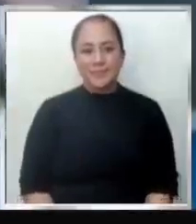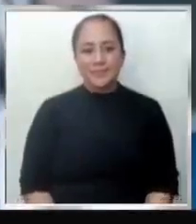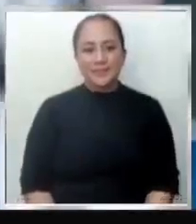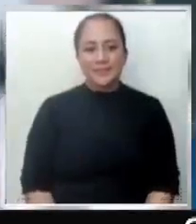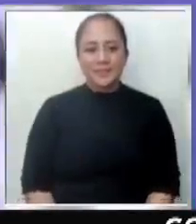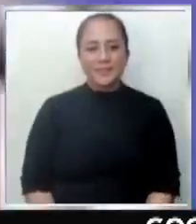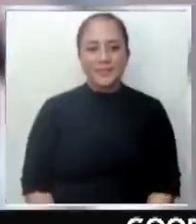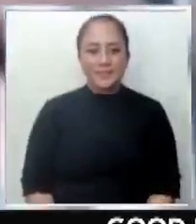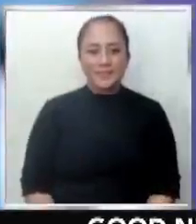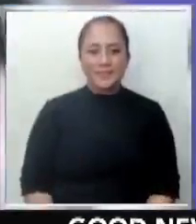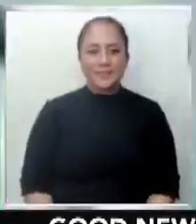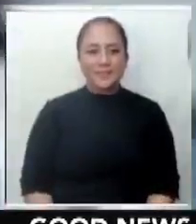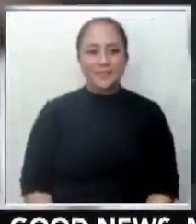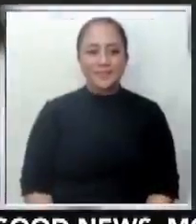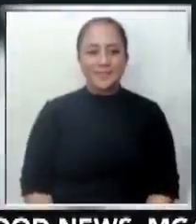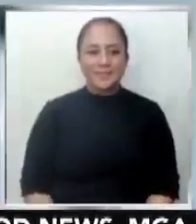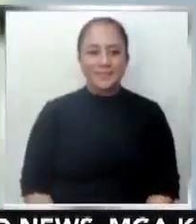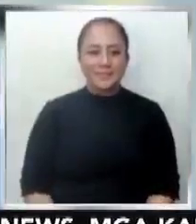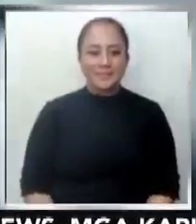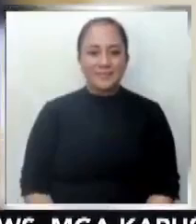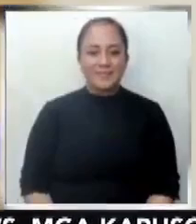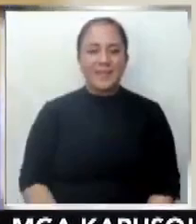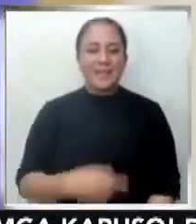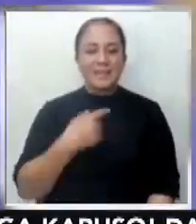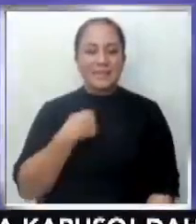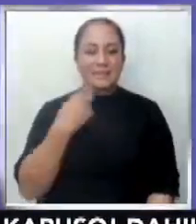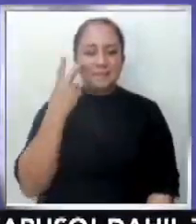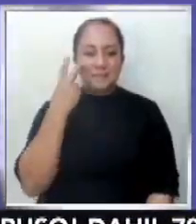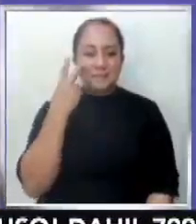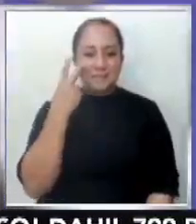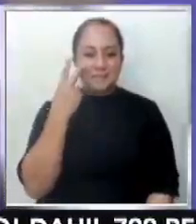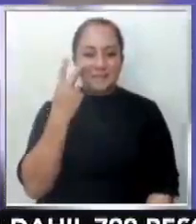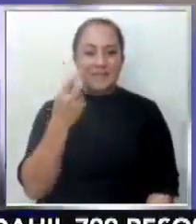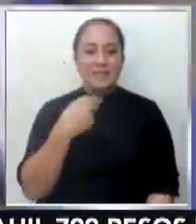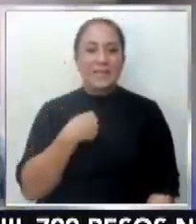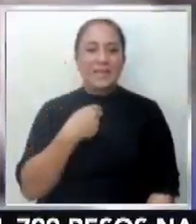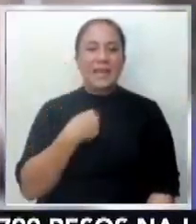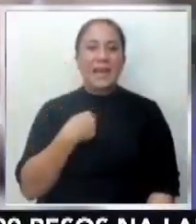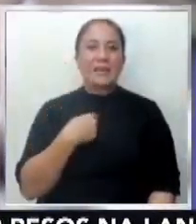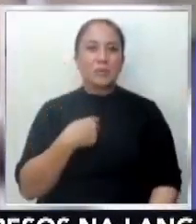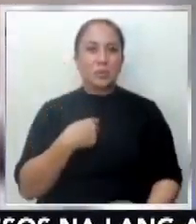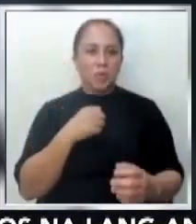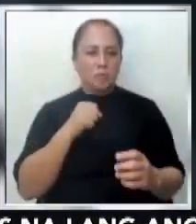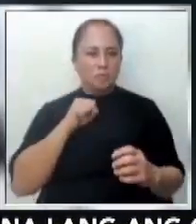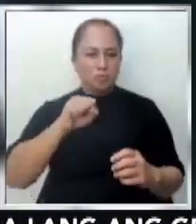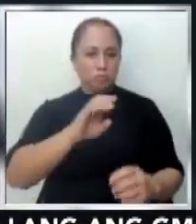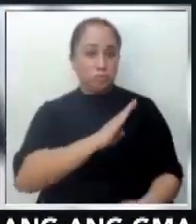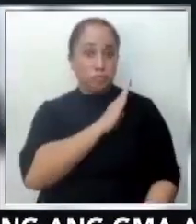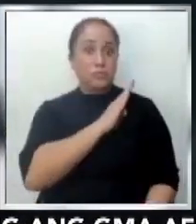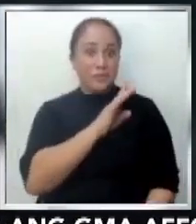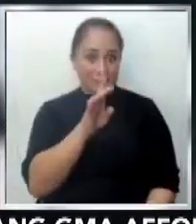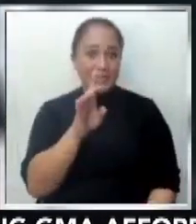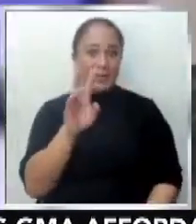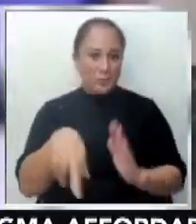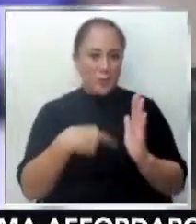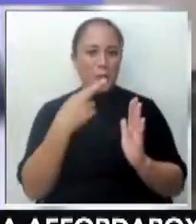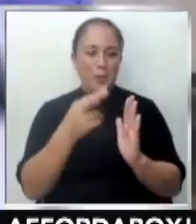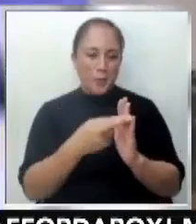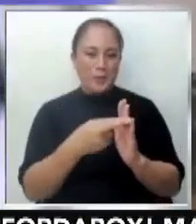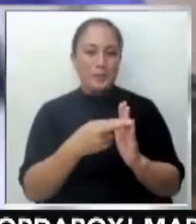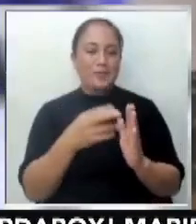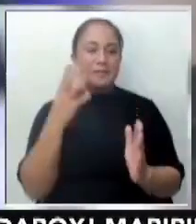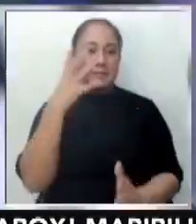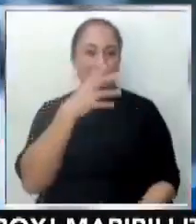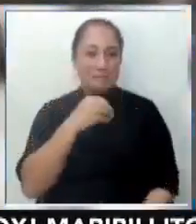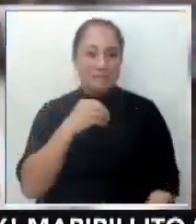Sige! Makinig ka sa akin. Ang pagiging palaban at matapang ni Herlene Budol sa Magandang Dilag.